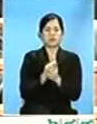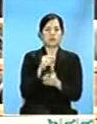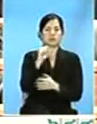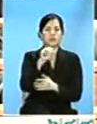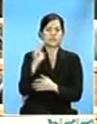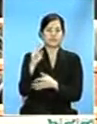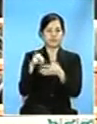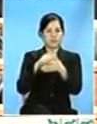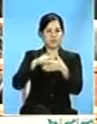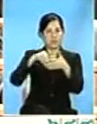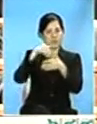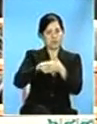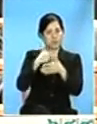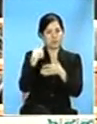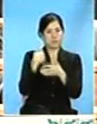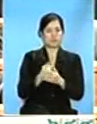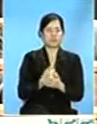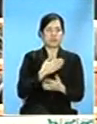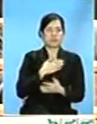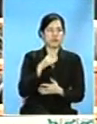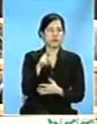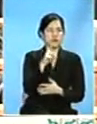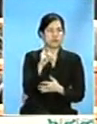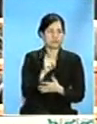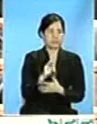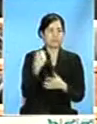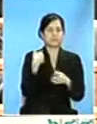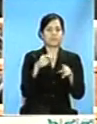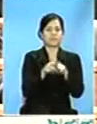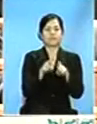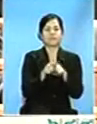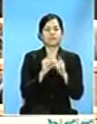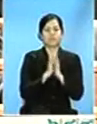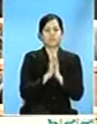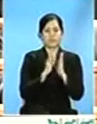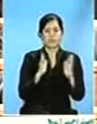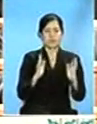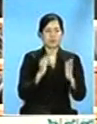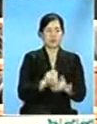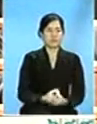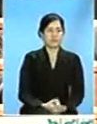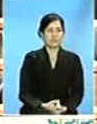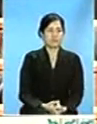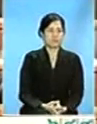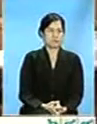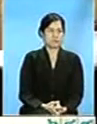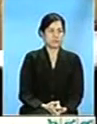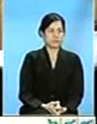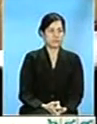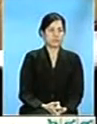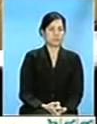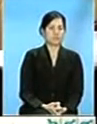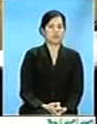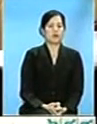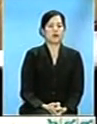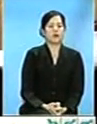นะครับอันนี้ก็เป็นอีกโจทย์หนึ่งที่ผมก็ตั้งคำถามไว้ในใจนะครับขอกราบขอบคุณครับท่านประธานครับ ครับเชิญท่าน